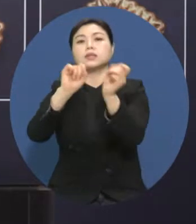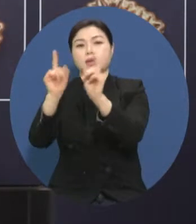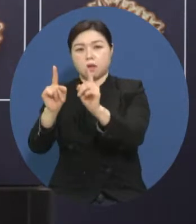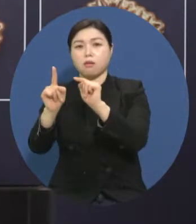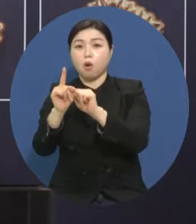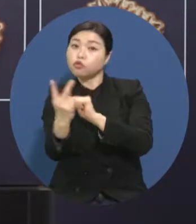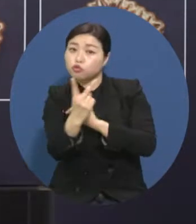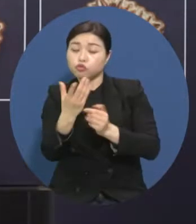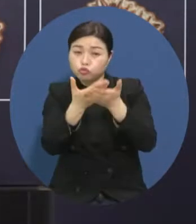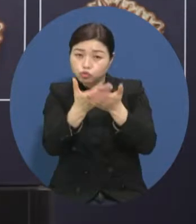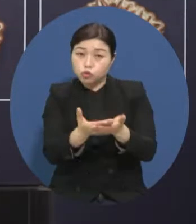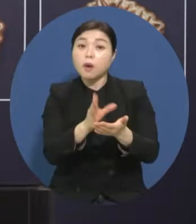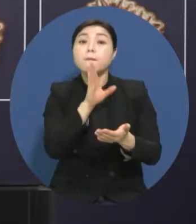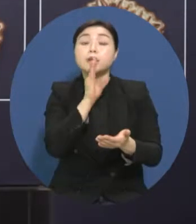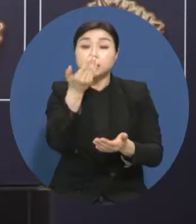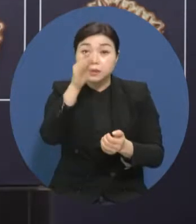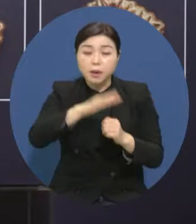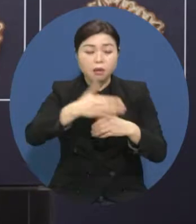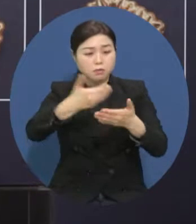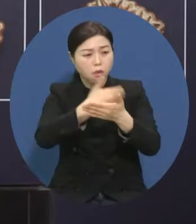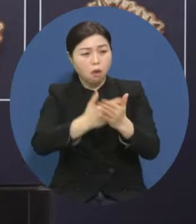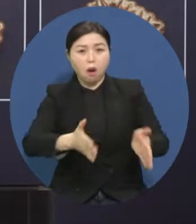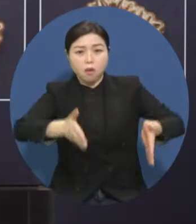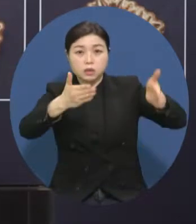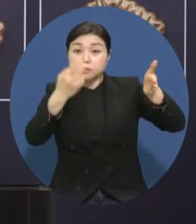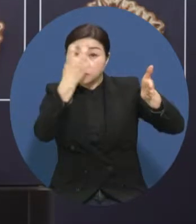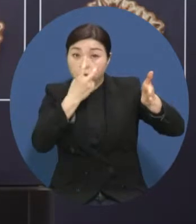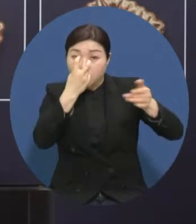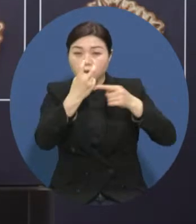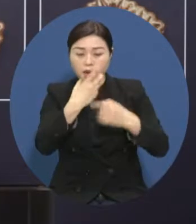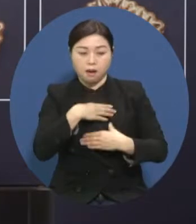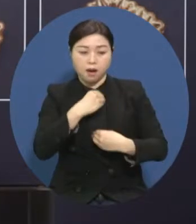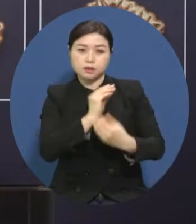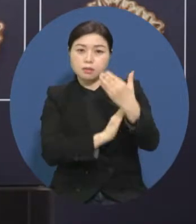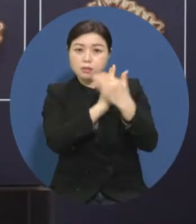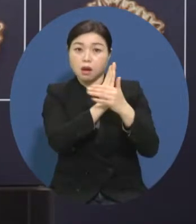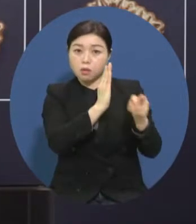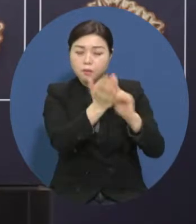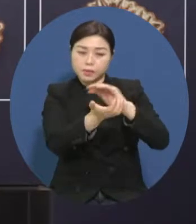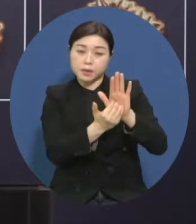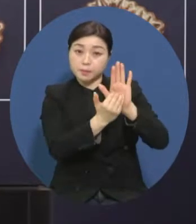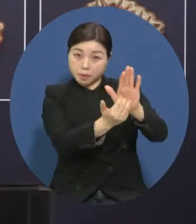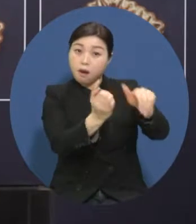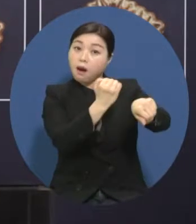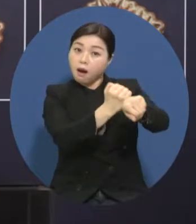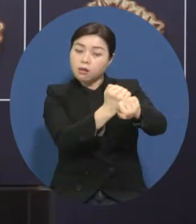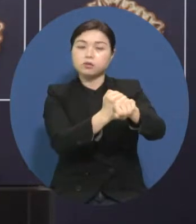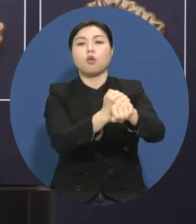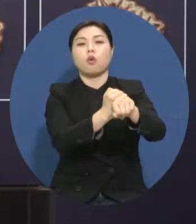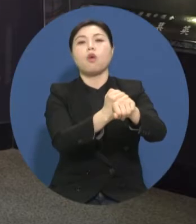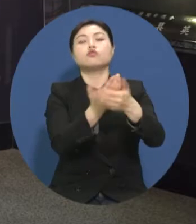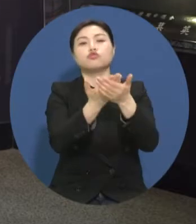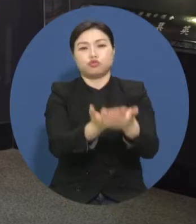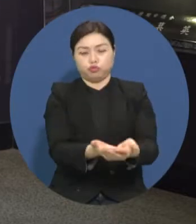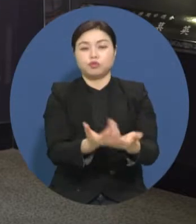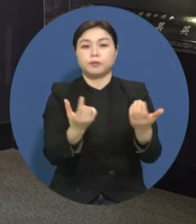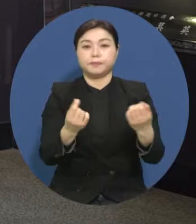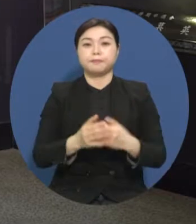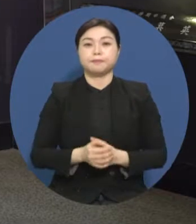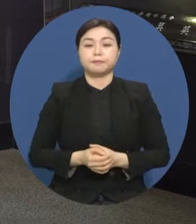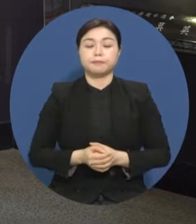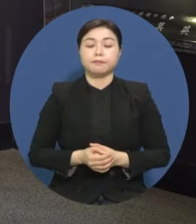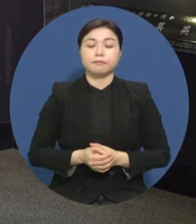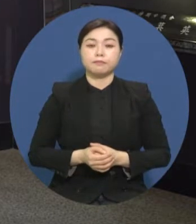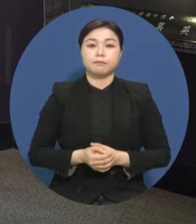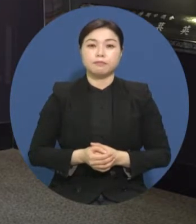물론 중요하지만 노후 건축물에 대한 점검을 통해 안전사고를 미리 대비하는 것도 더 중요한 일이겠죠.